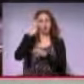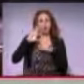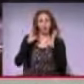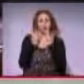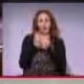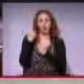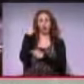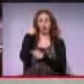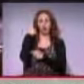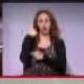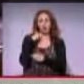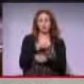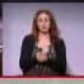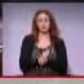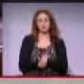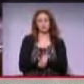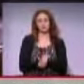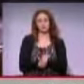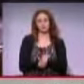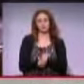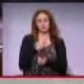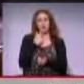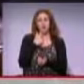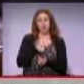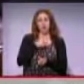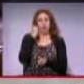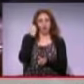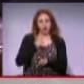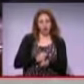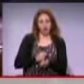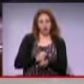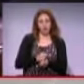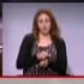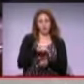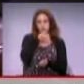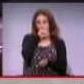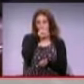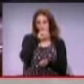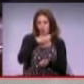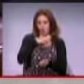قدير. آمن الرسول بما